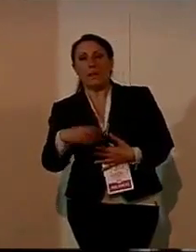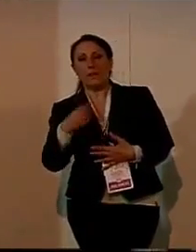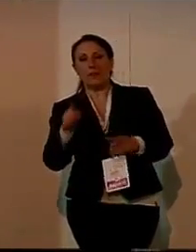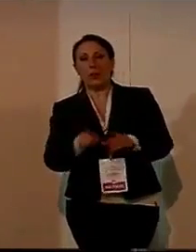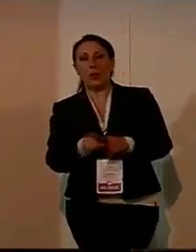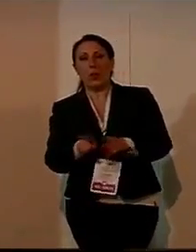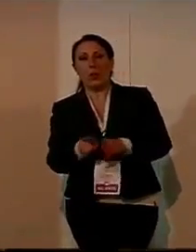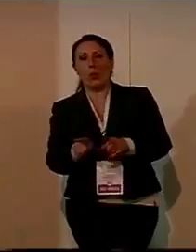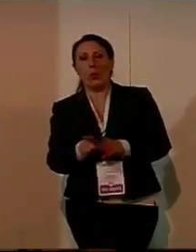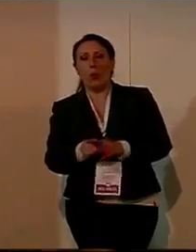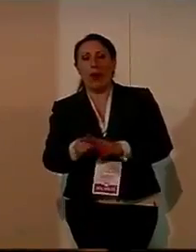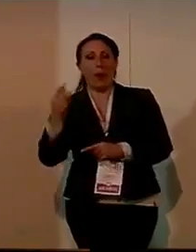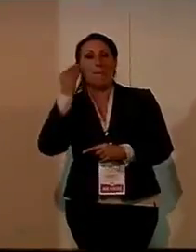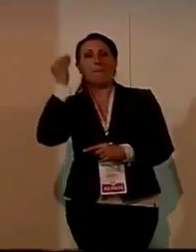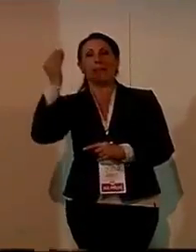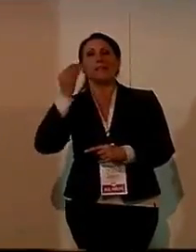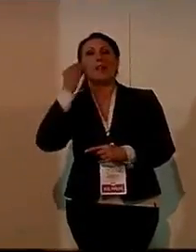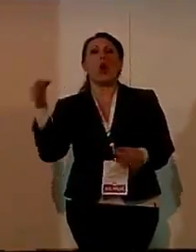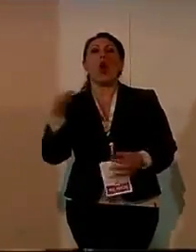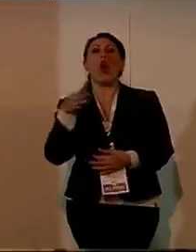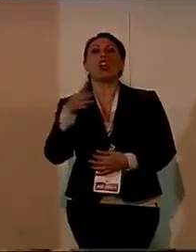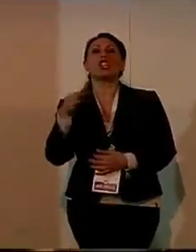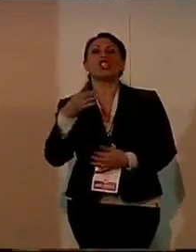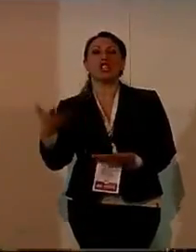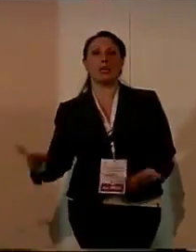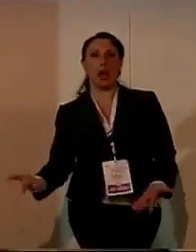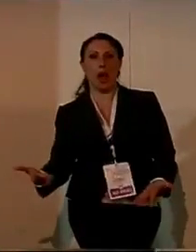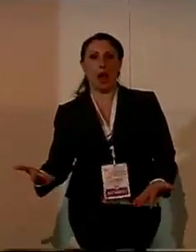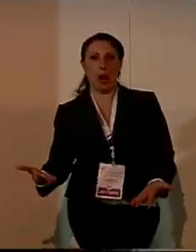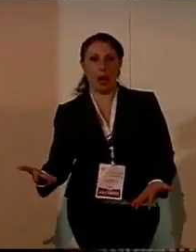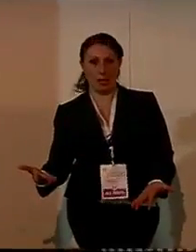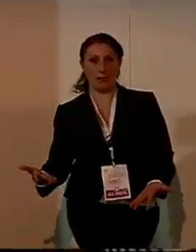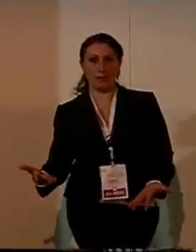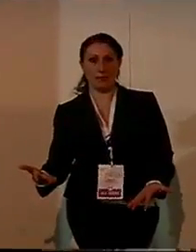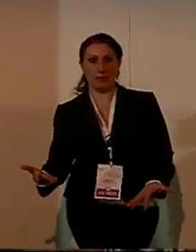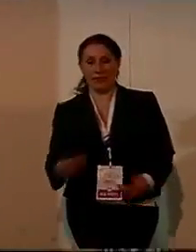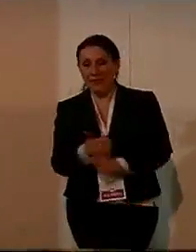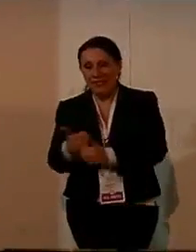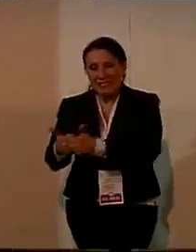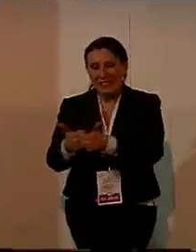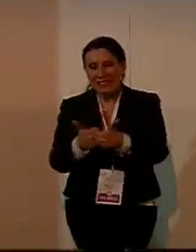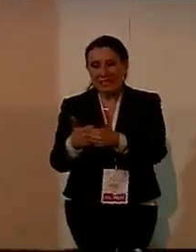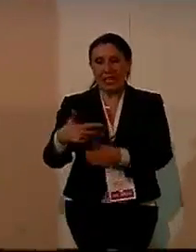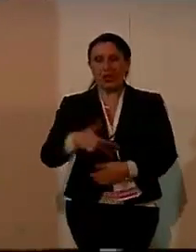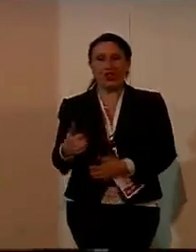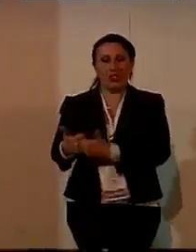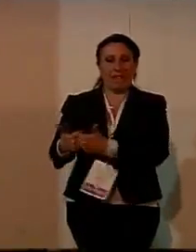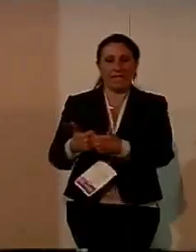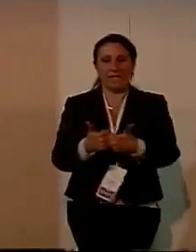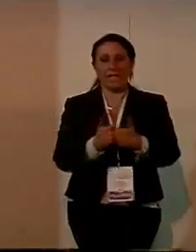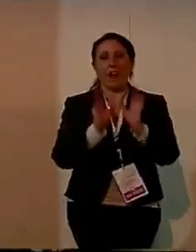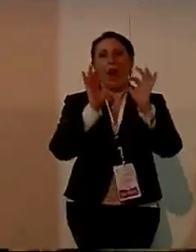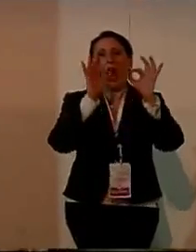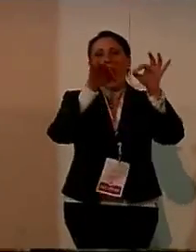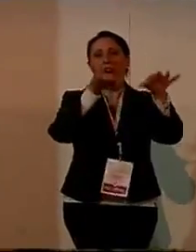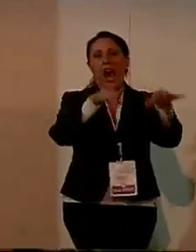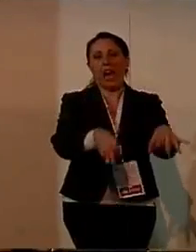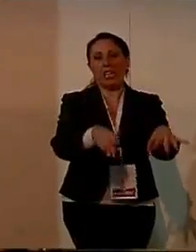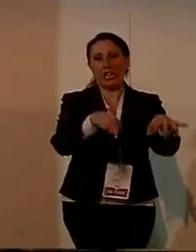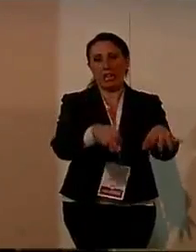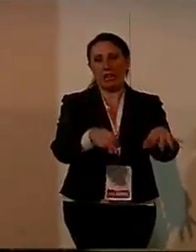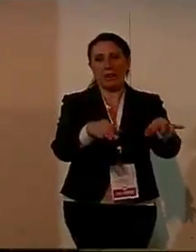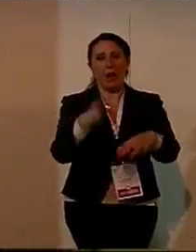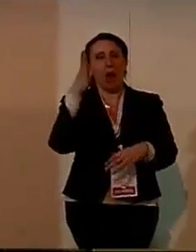pensiero che sfidi chi ha condotto le società a svendere l'anima su un altare pagano che hanno